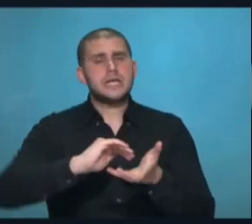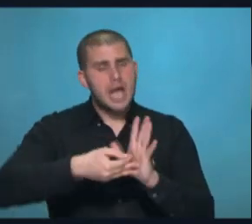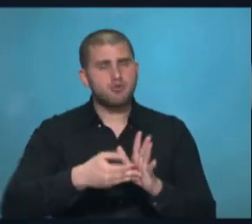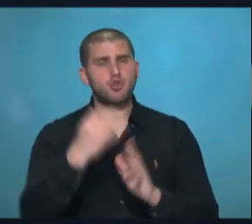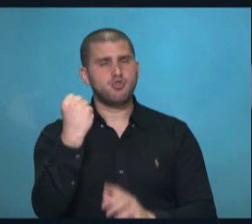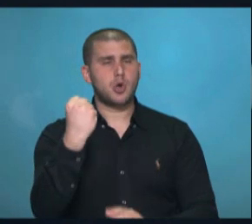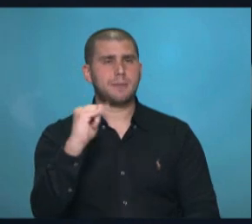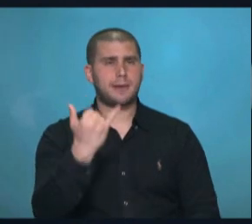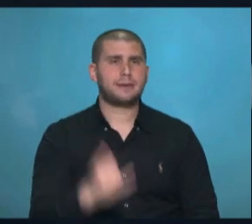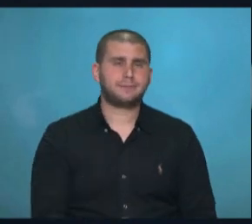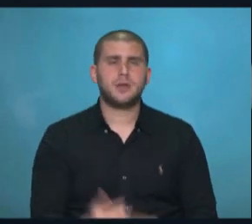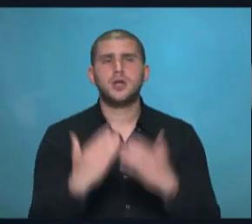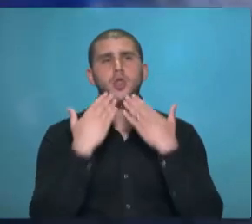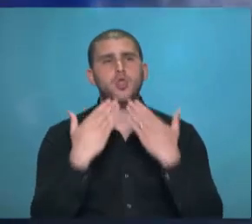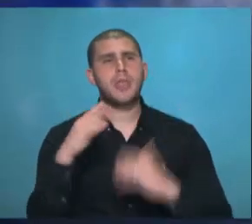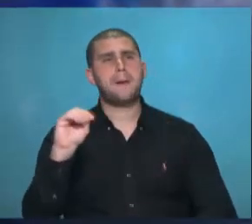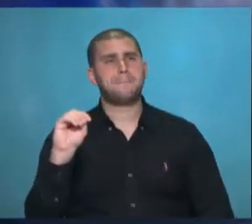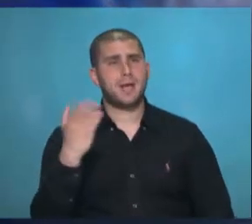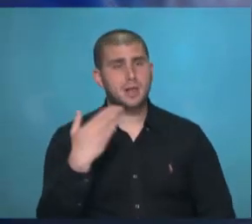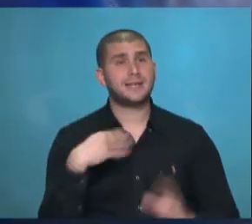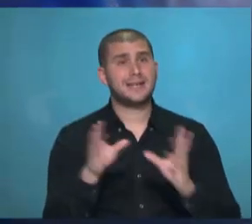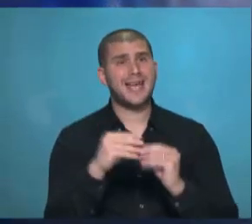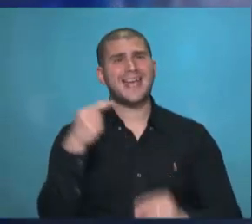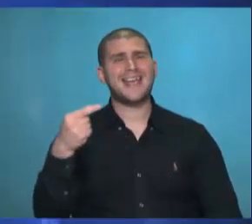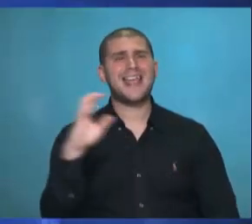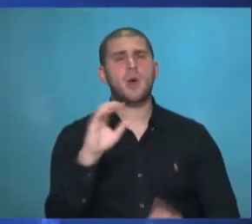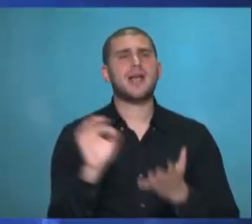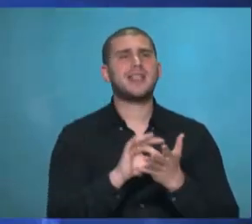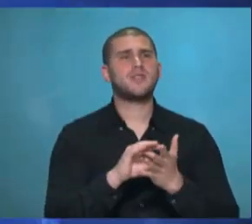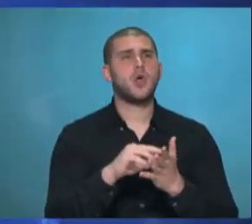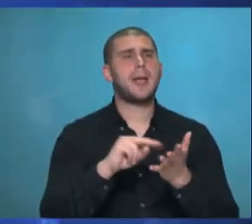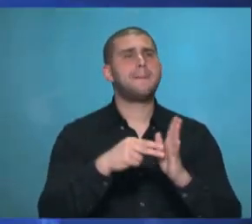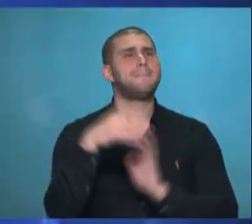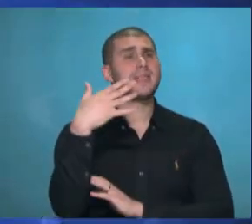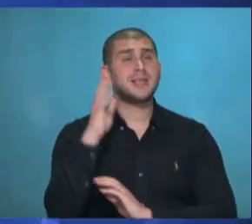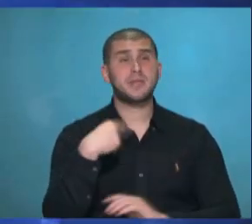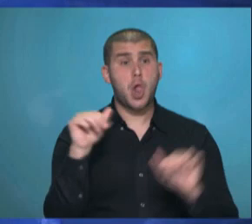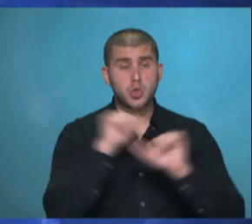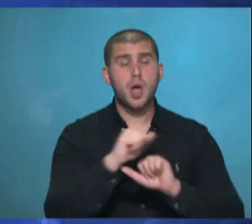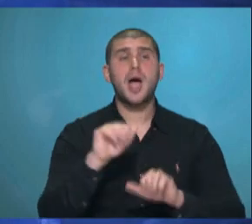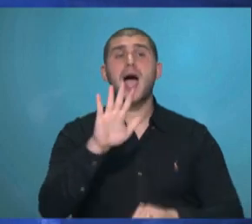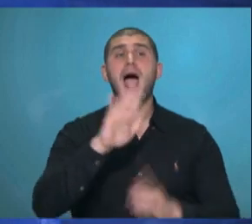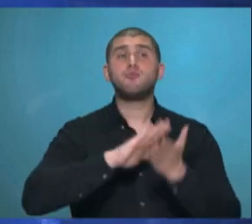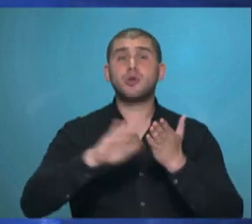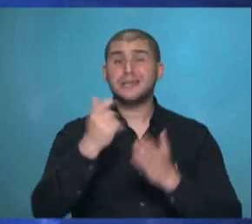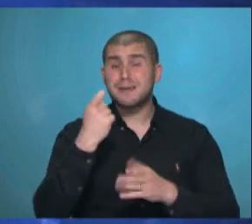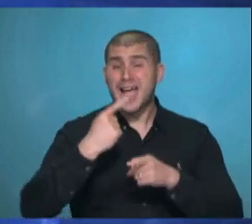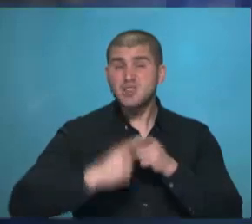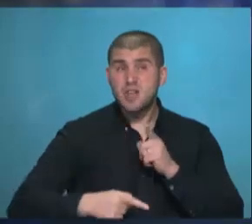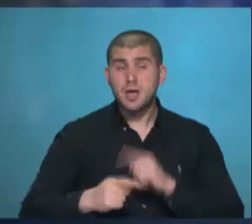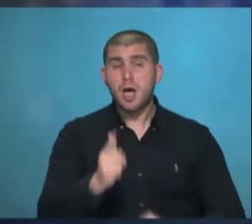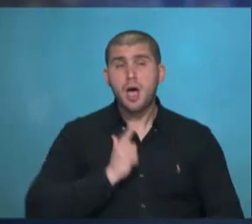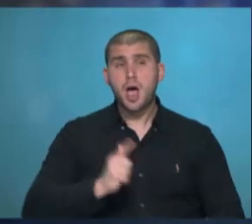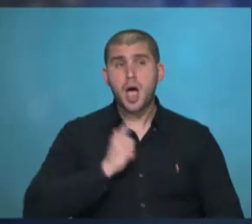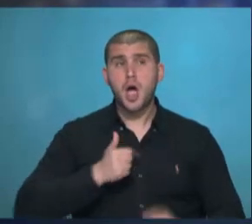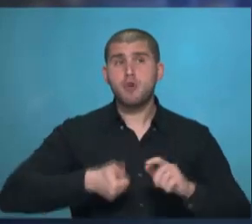הזה. תודה רבה, מיכאל. ועכשיו אנחנו איתך, גילי כהן, כתבתנו המדינית. אם אני לא טועה, 5 חודשים, כמעט חצי שנה, חיכה ראש